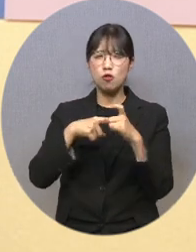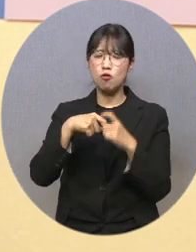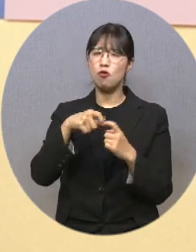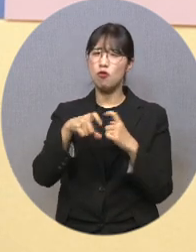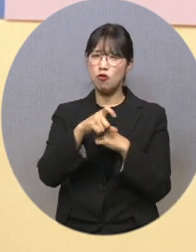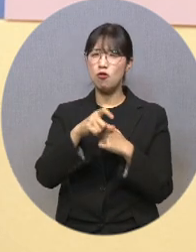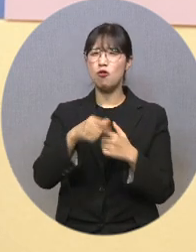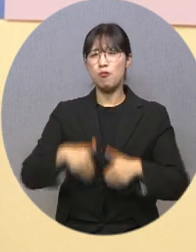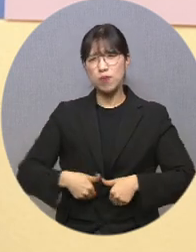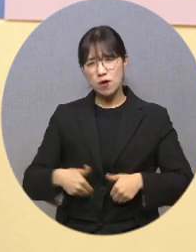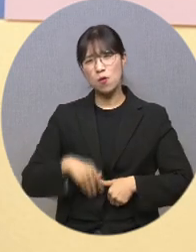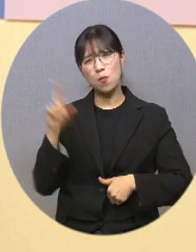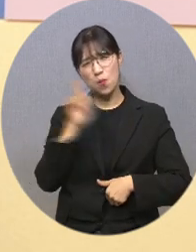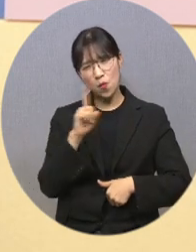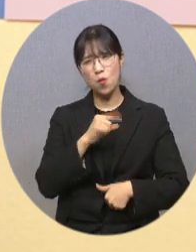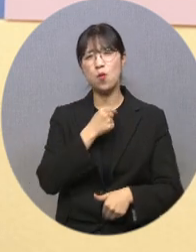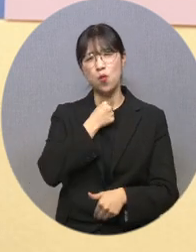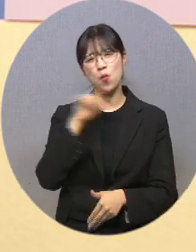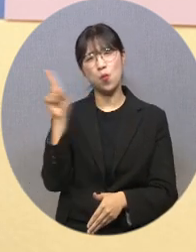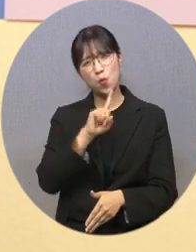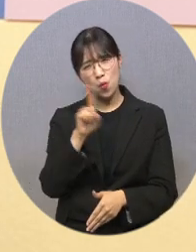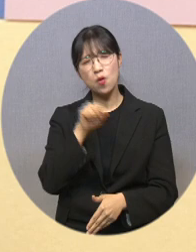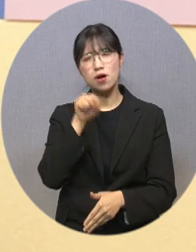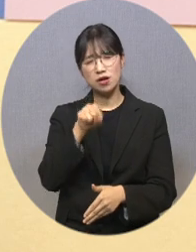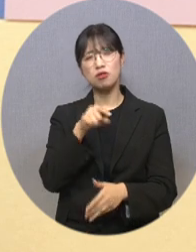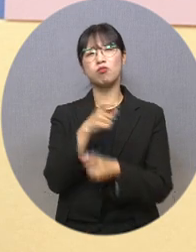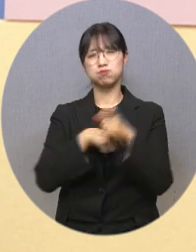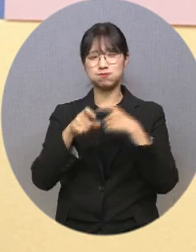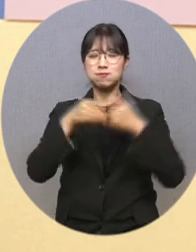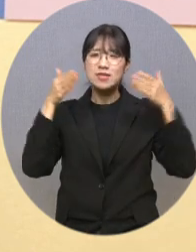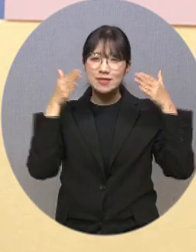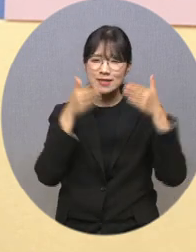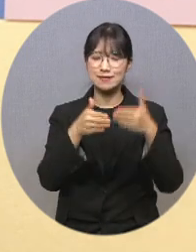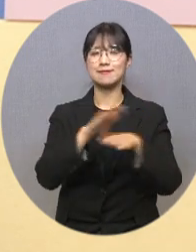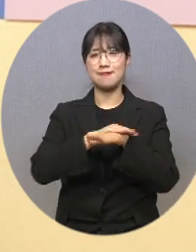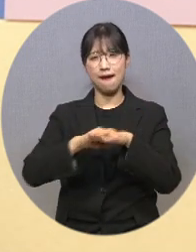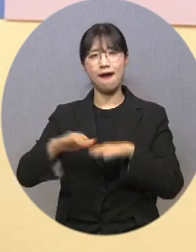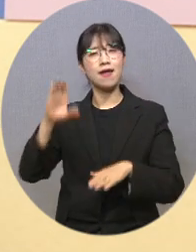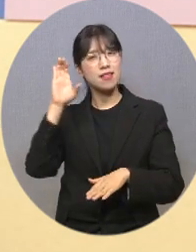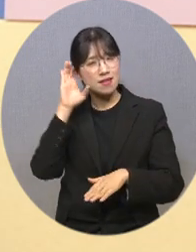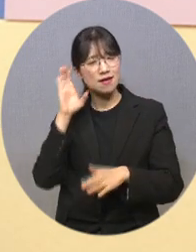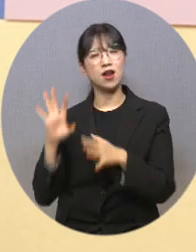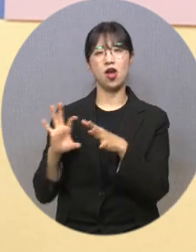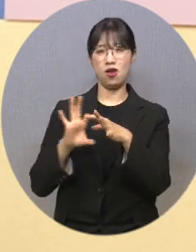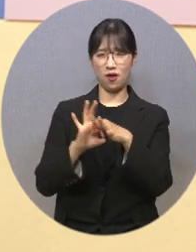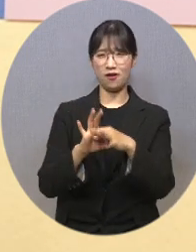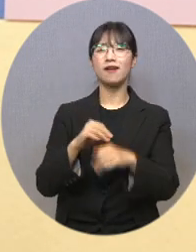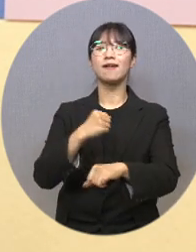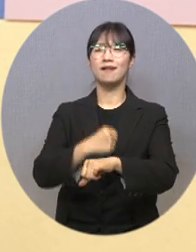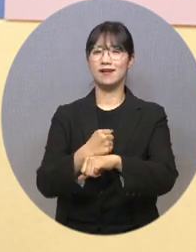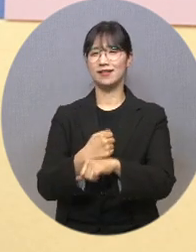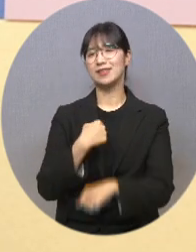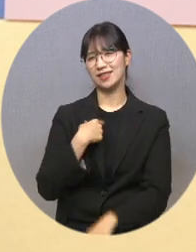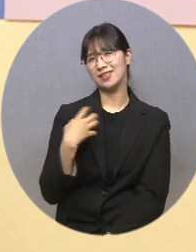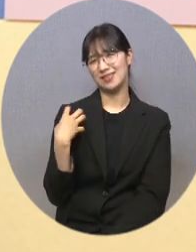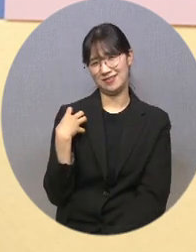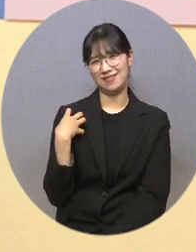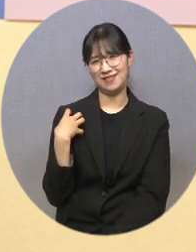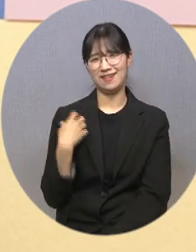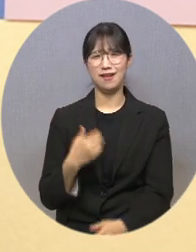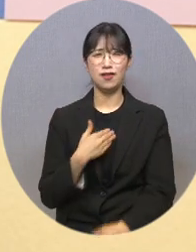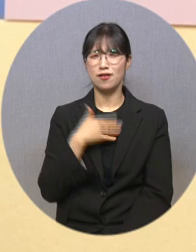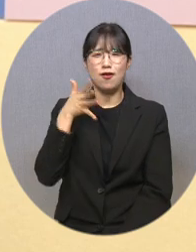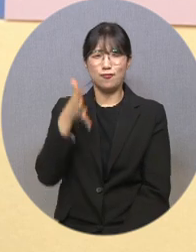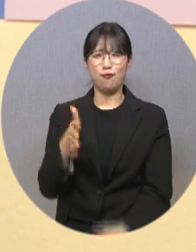또 도민들이 요구하는 것은 무엇인지 이런 것들을 귀담아 들어서 옮겨주는 그런 역할을 하는 거니까 네. 혹시 제가